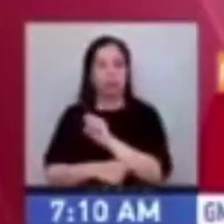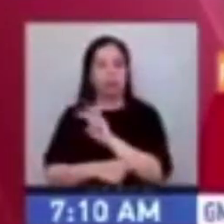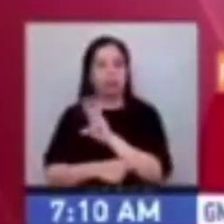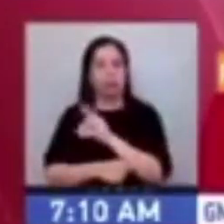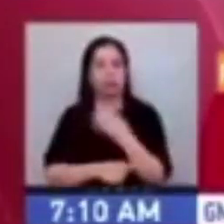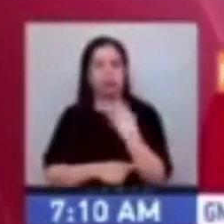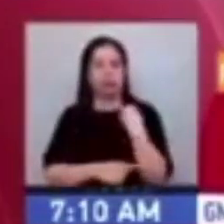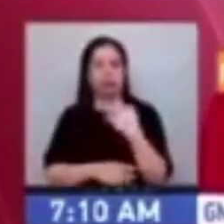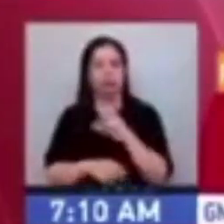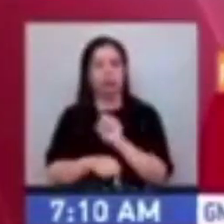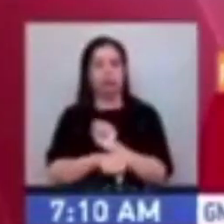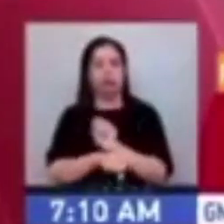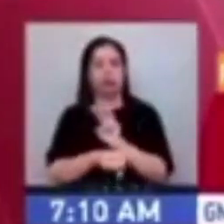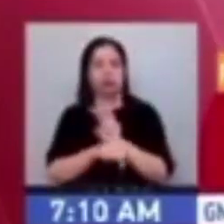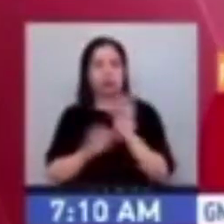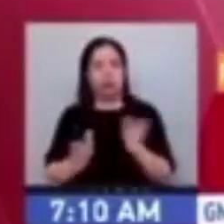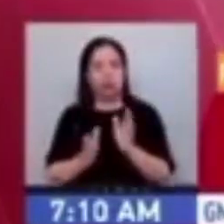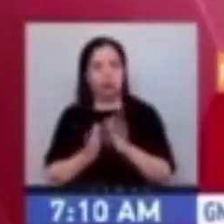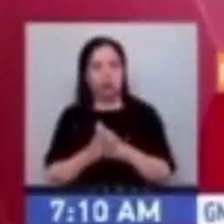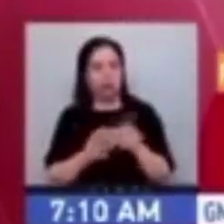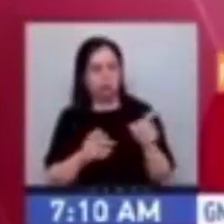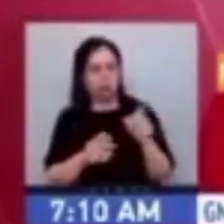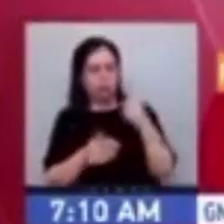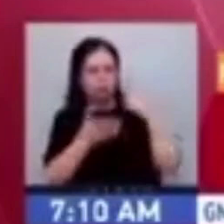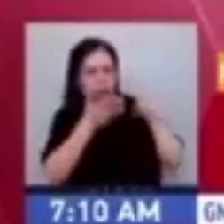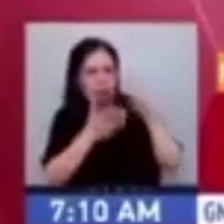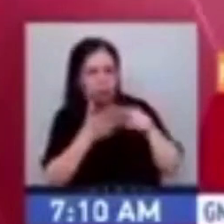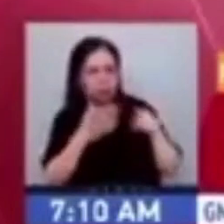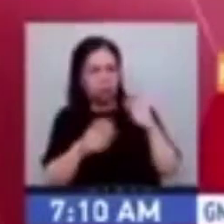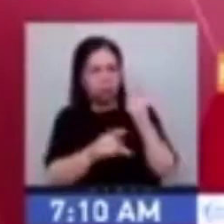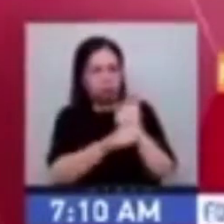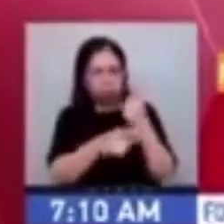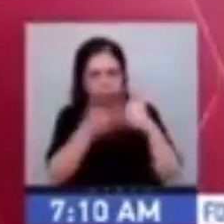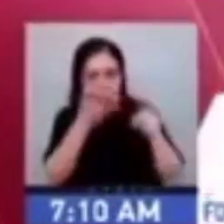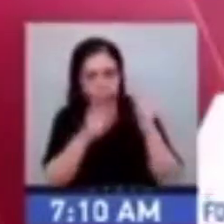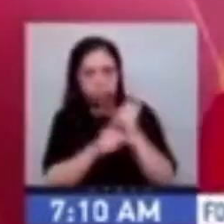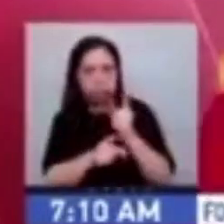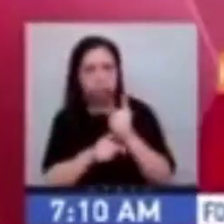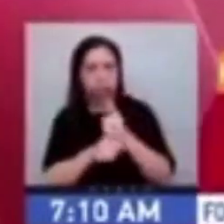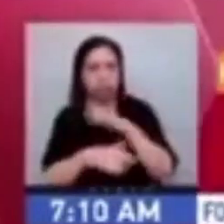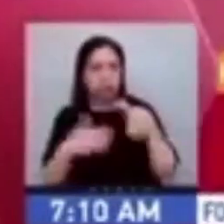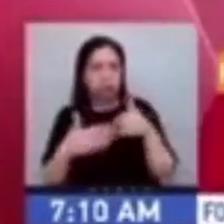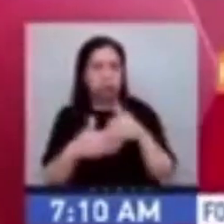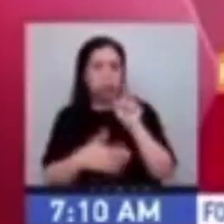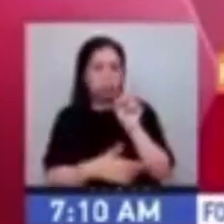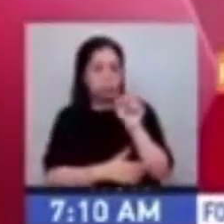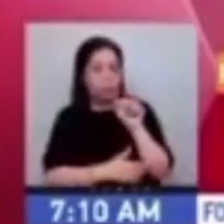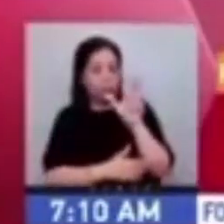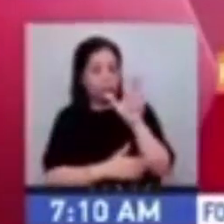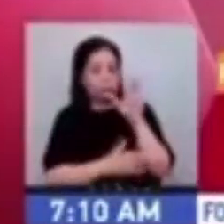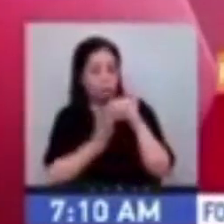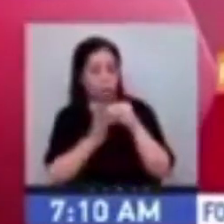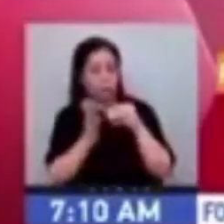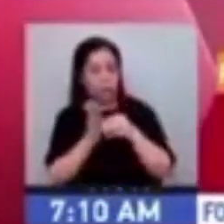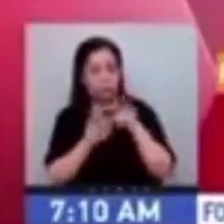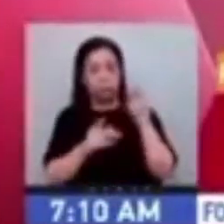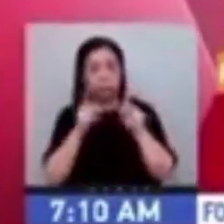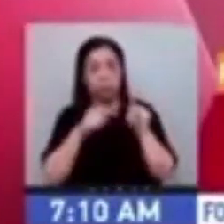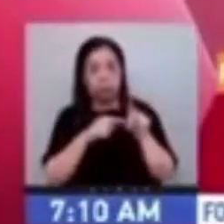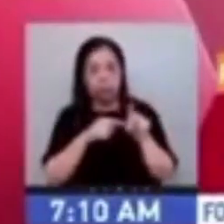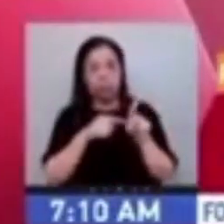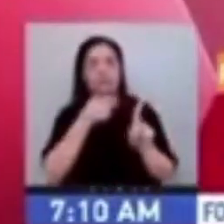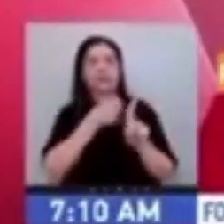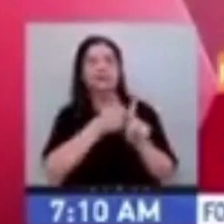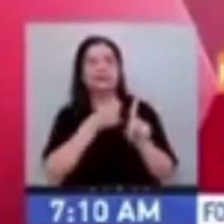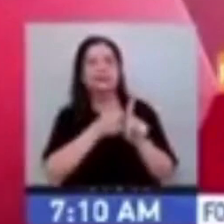worker, enumerator, binalidate, kinross validate pa po. Ano? So yung pong 1.3 million nating mga kababayan na yan, sila po yung mga nagsagot